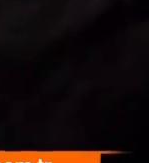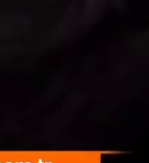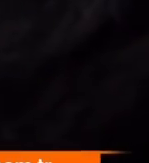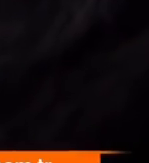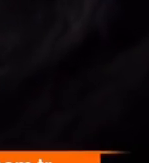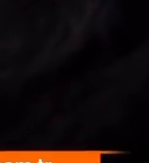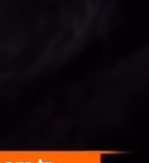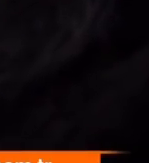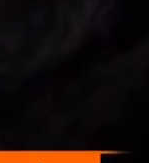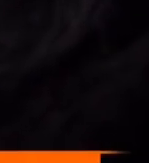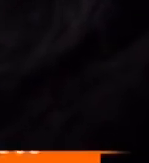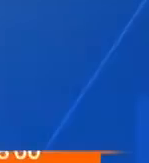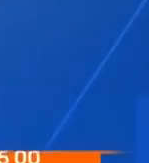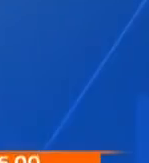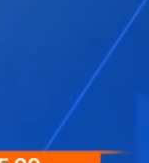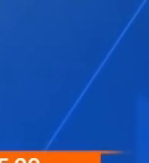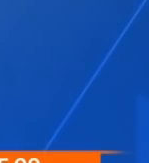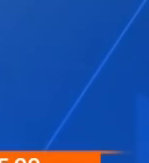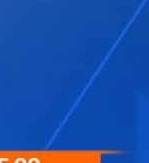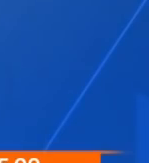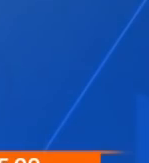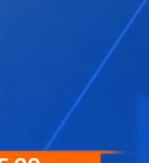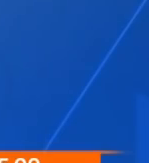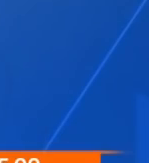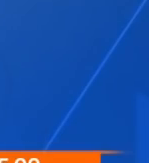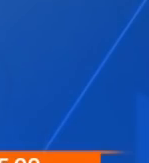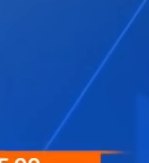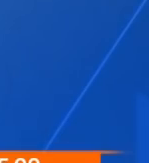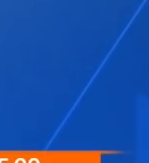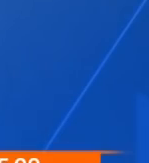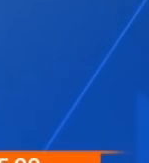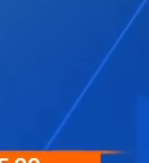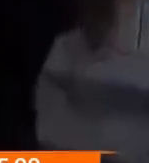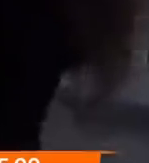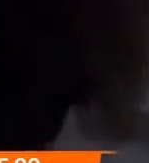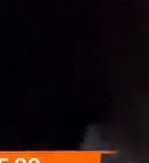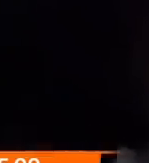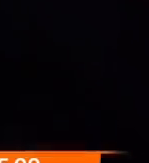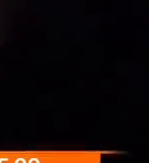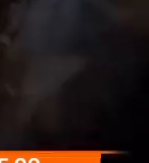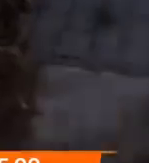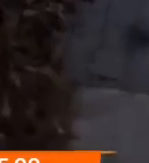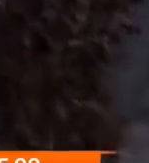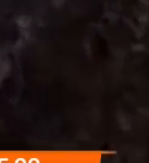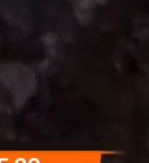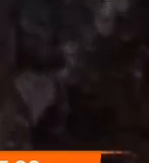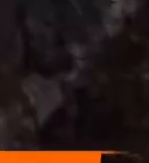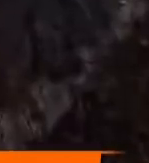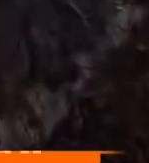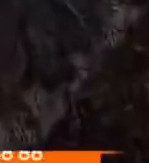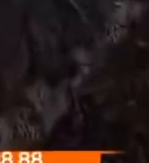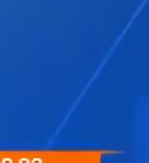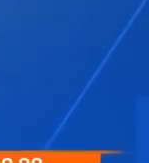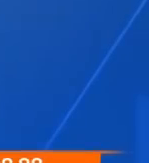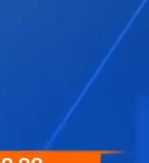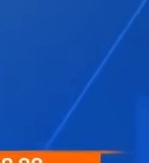Babası engelli ablasını özel bakım evine yatırdı. O ise 4 aydır ablasına hasret kaldı. Genç kadının ablamı görmek istiyorum